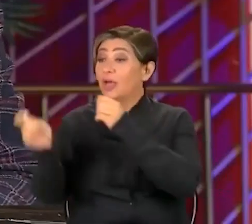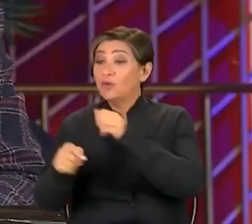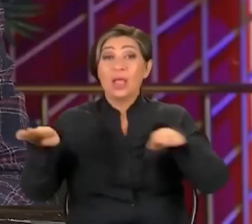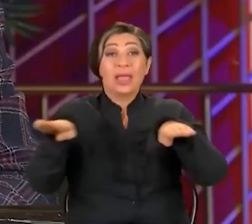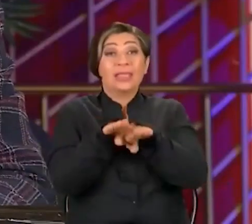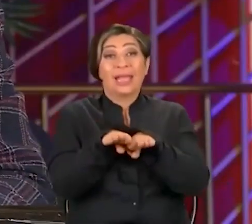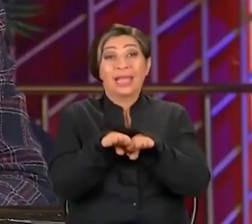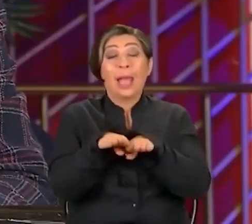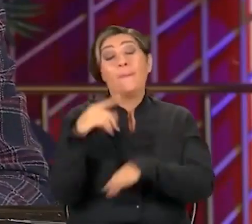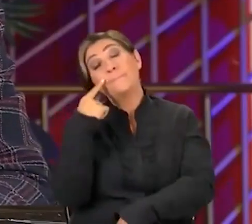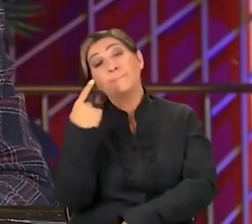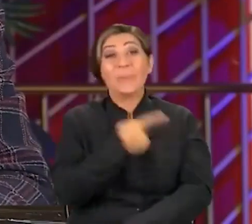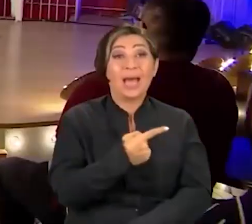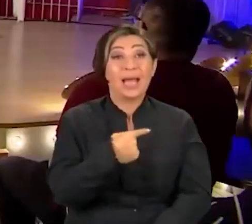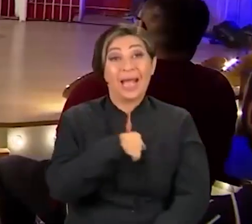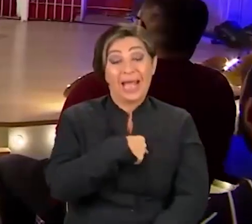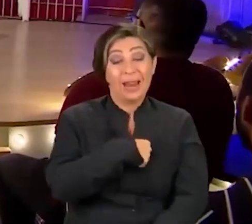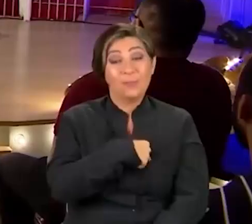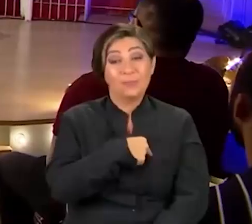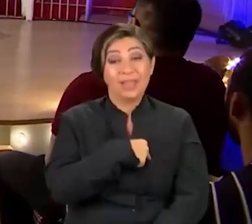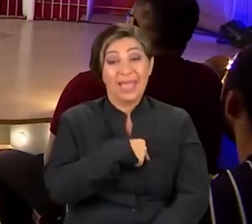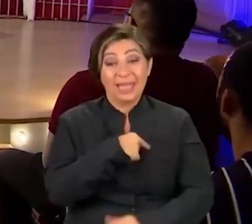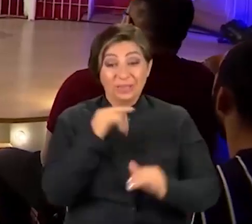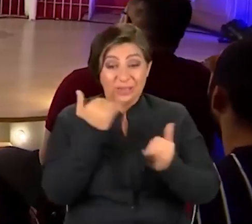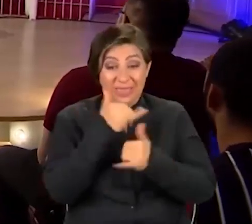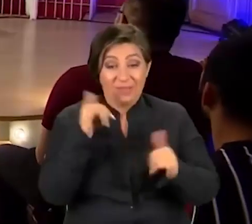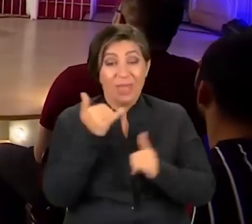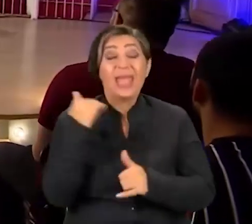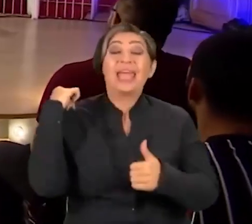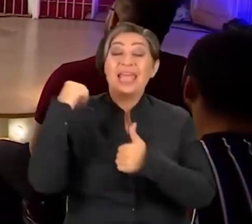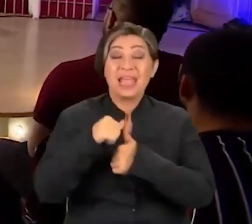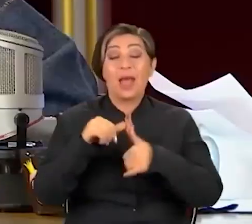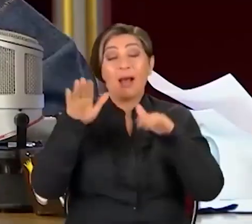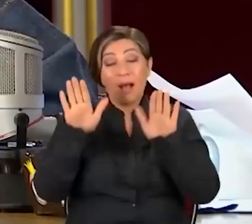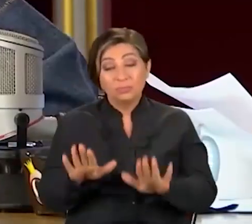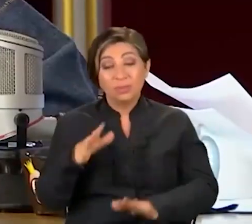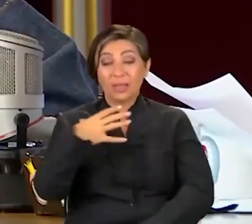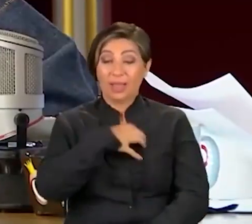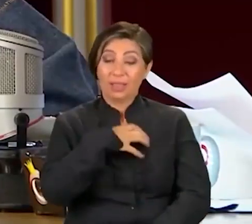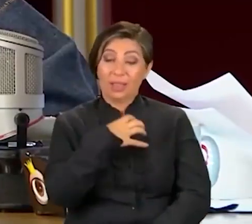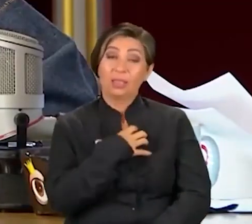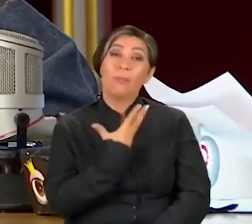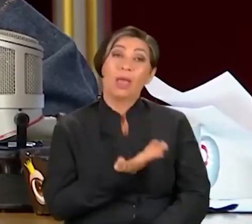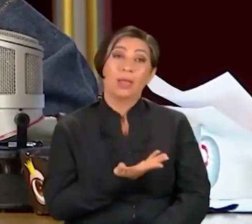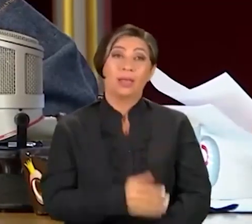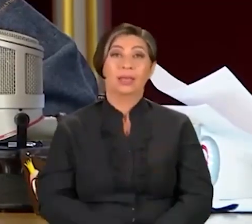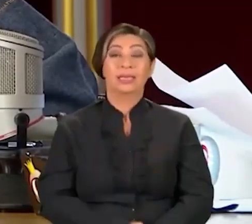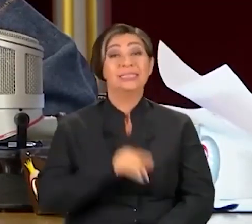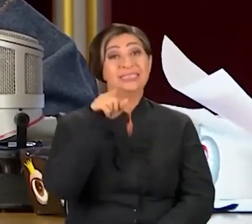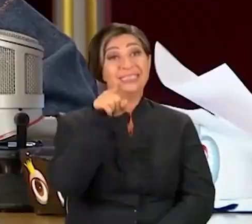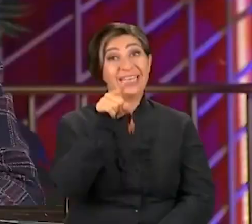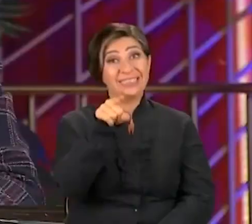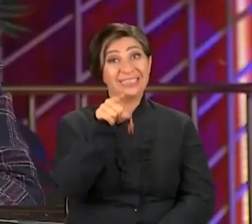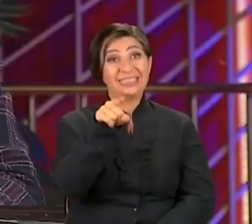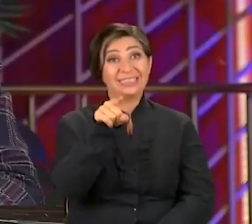dengine. Bak kalbimde cengime. Yine kalmışım kendi kendime.